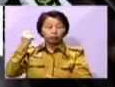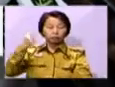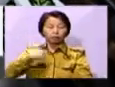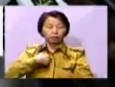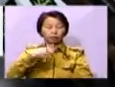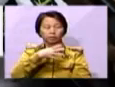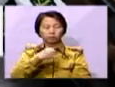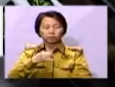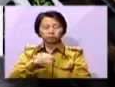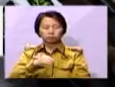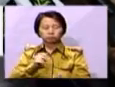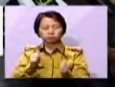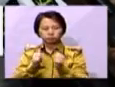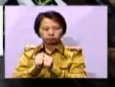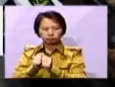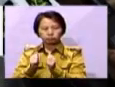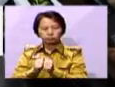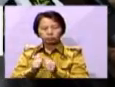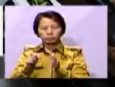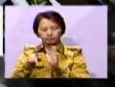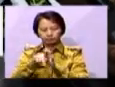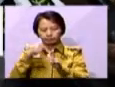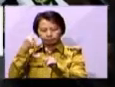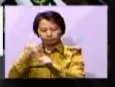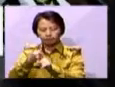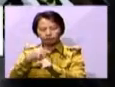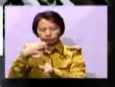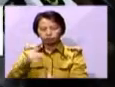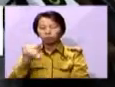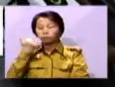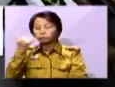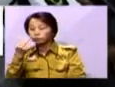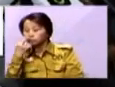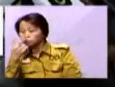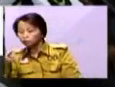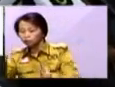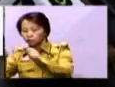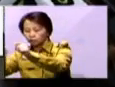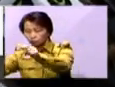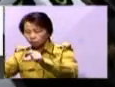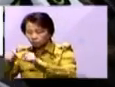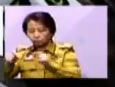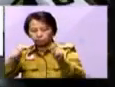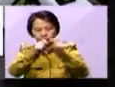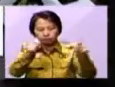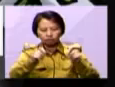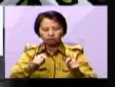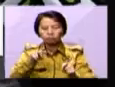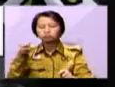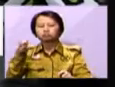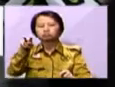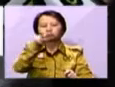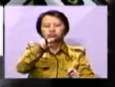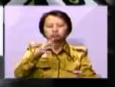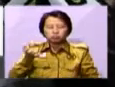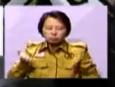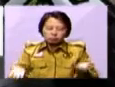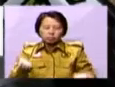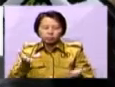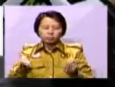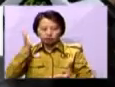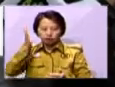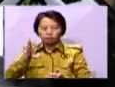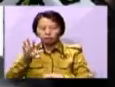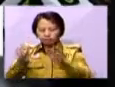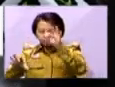dan seluruh kepimpinan Air Lembaga Pengarah telah pergi melihat tapak beberapa tempat tadi di antara yang mungkin kita